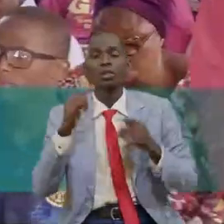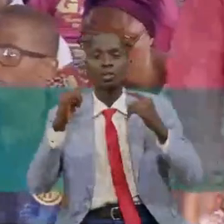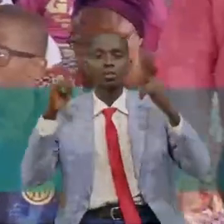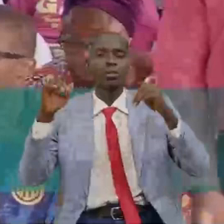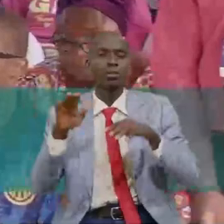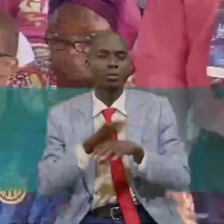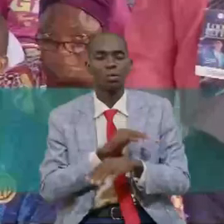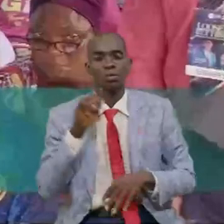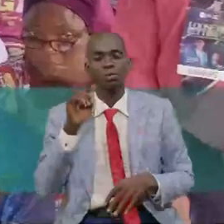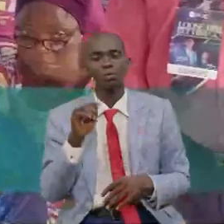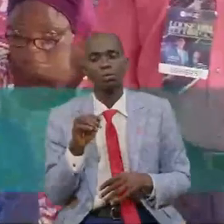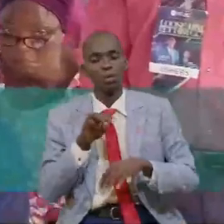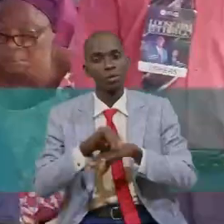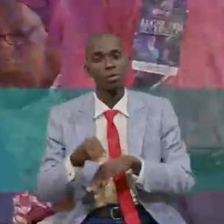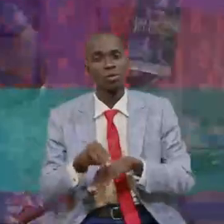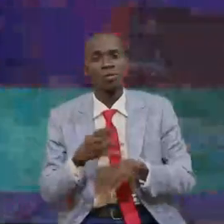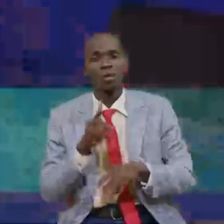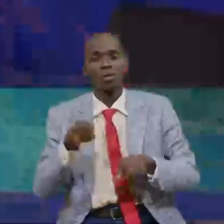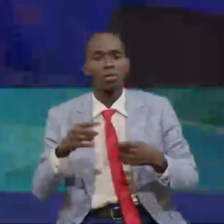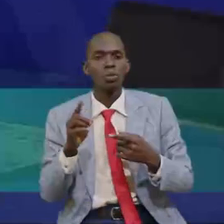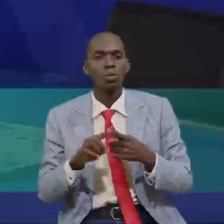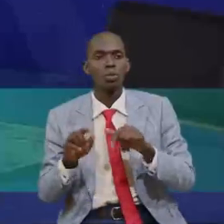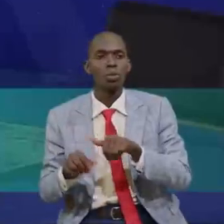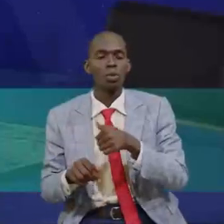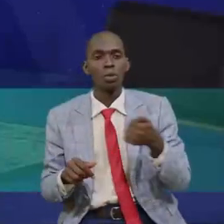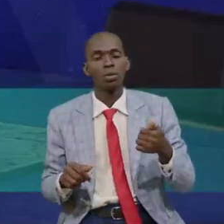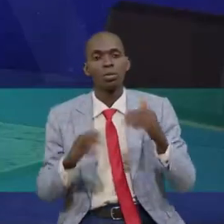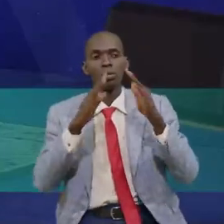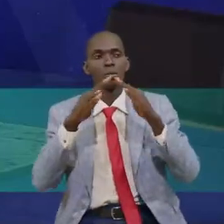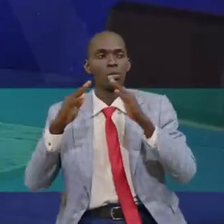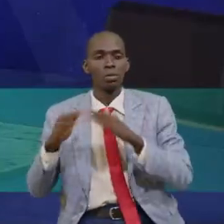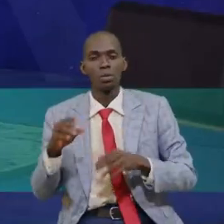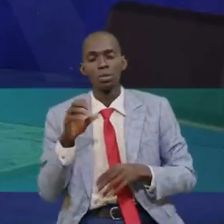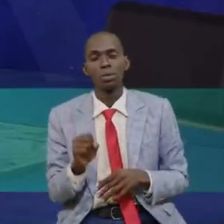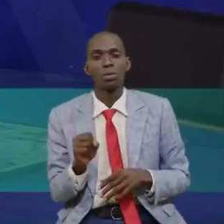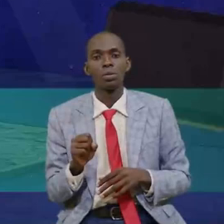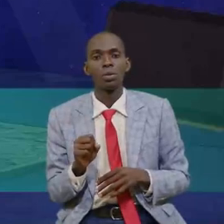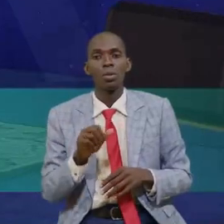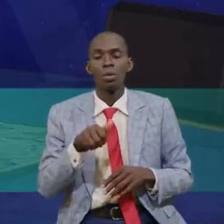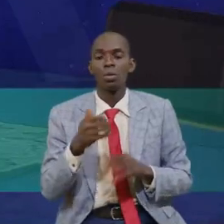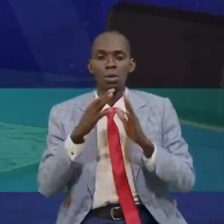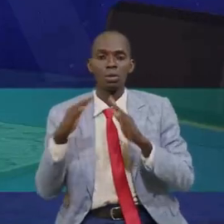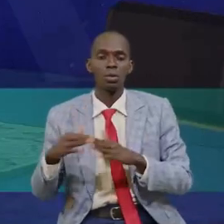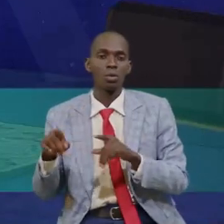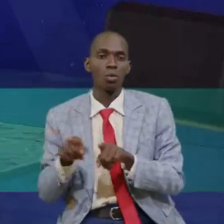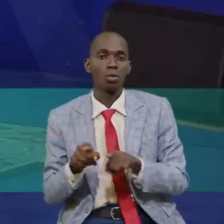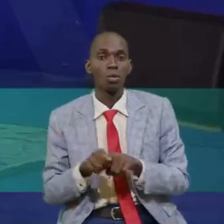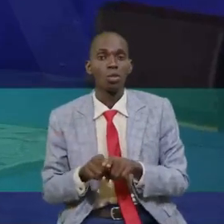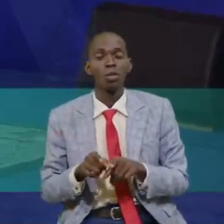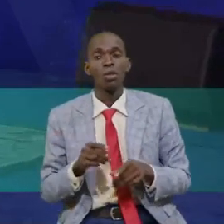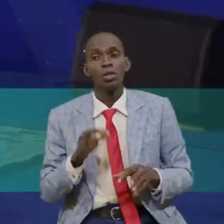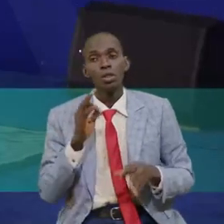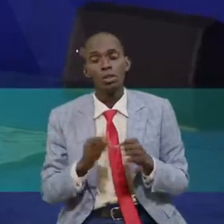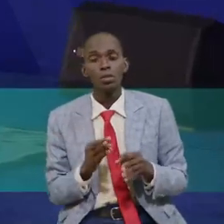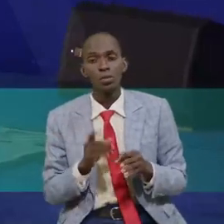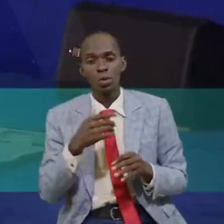ministère de succès. Et tu iras vers d'autres villes également. D'autres villes. Si tu as